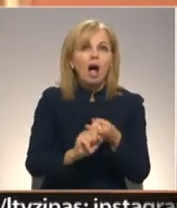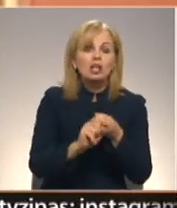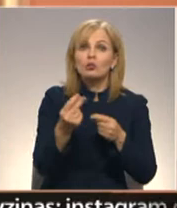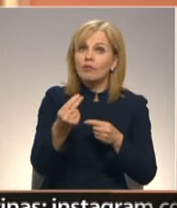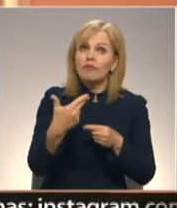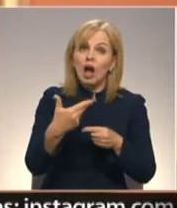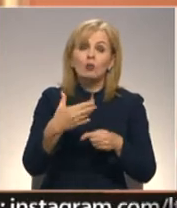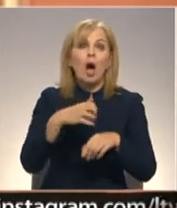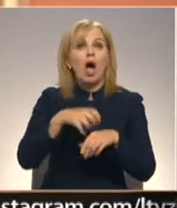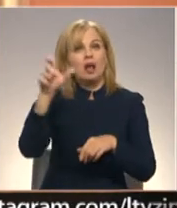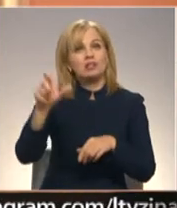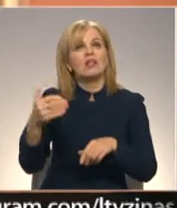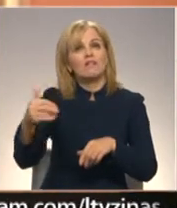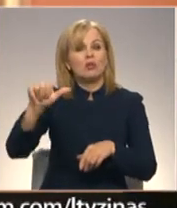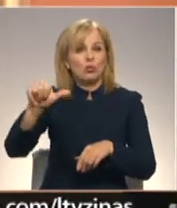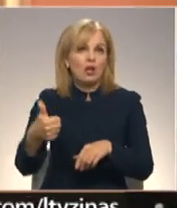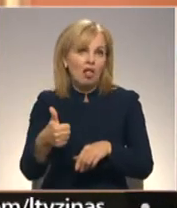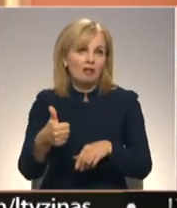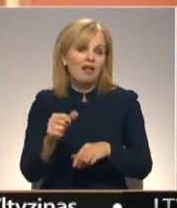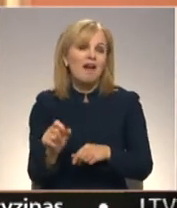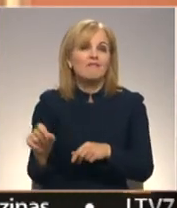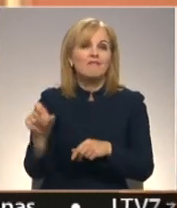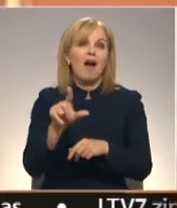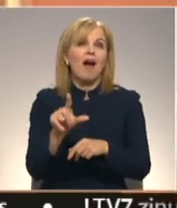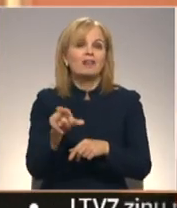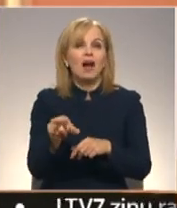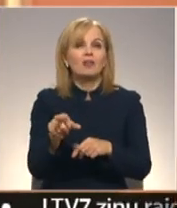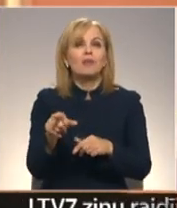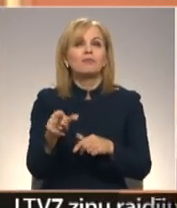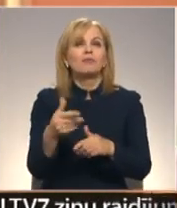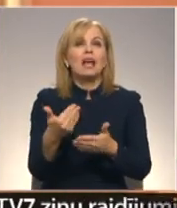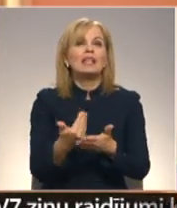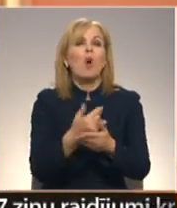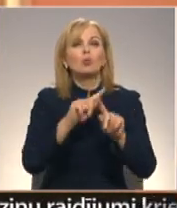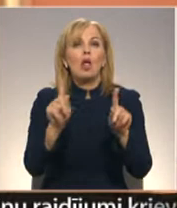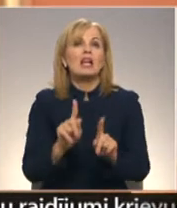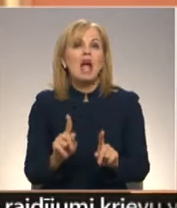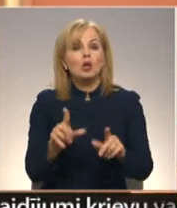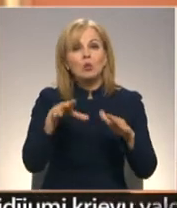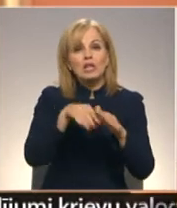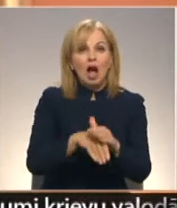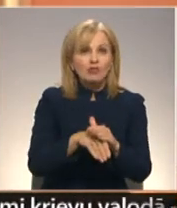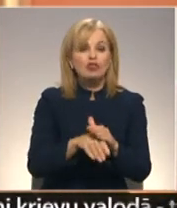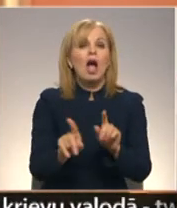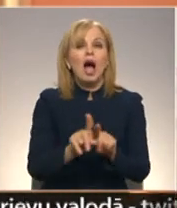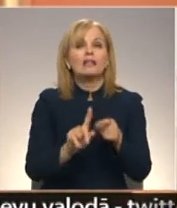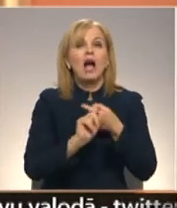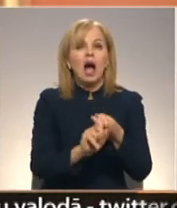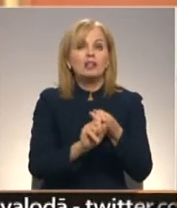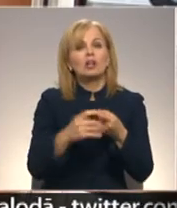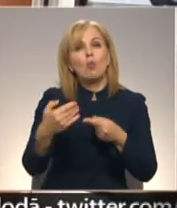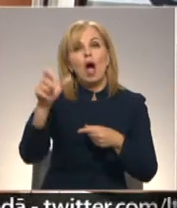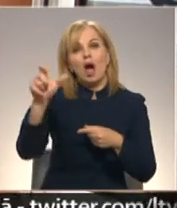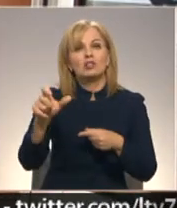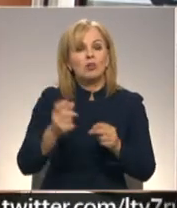talanta? Nu, pārsvarā tās jauno lietu ieviešana vairāk ir atkarīga no ārsta